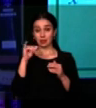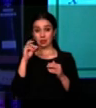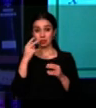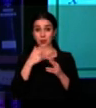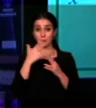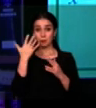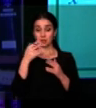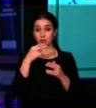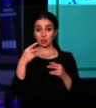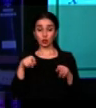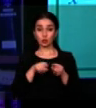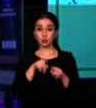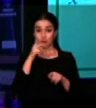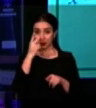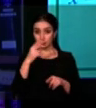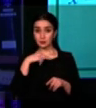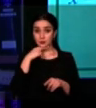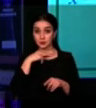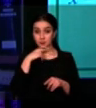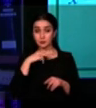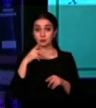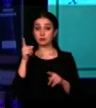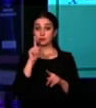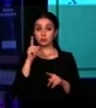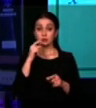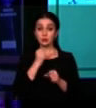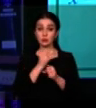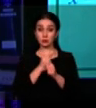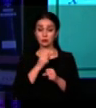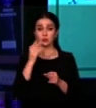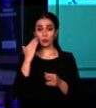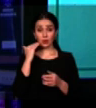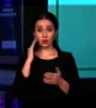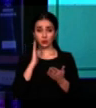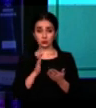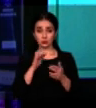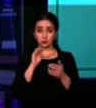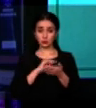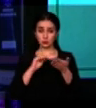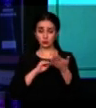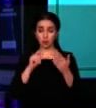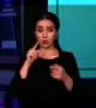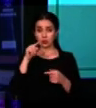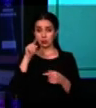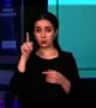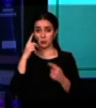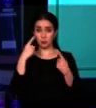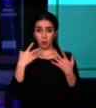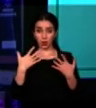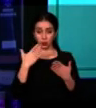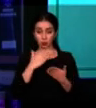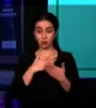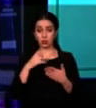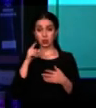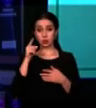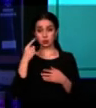ekan. Shu darajalarga e'tiboringizni qarating. Endi ishlashimiz juda ham oson kechadi. Ildizlarimiz ma'lum, son